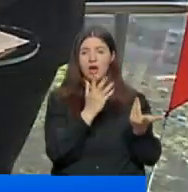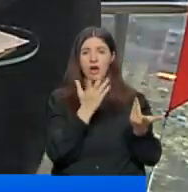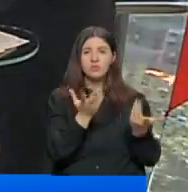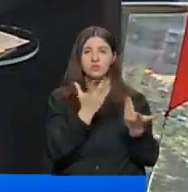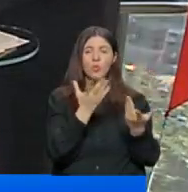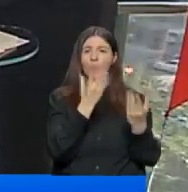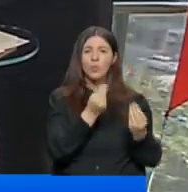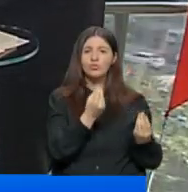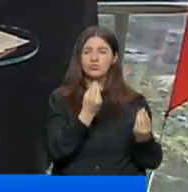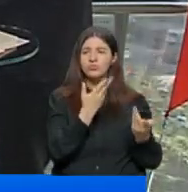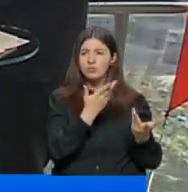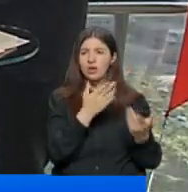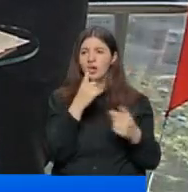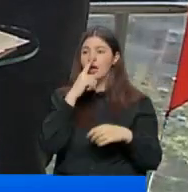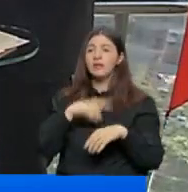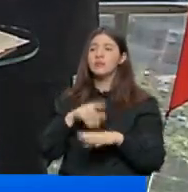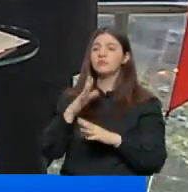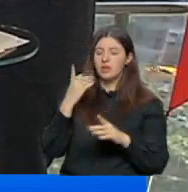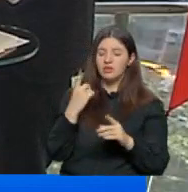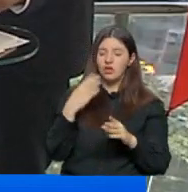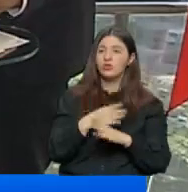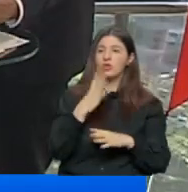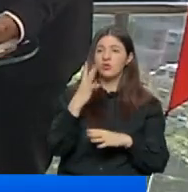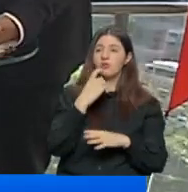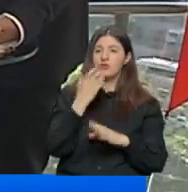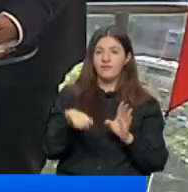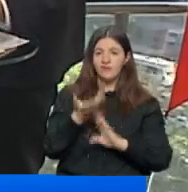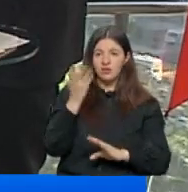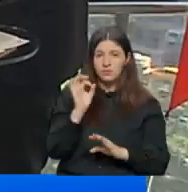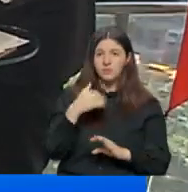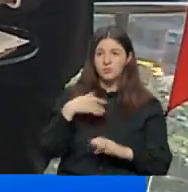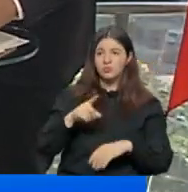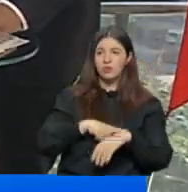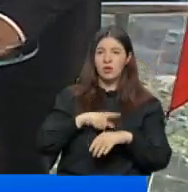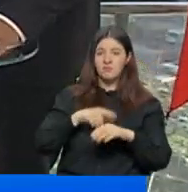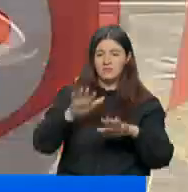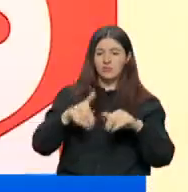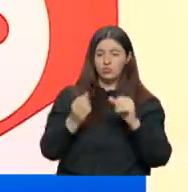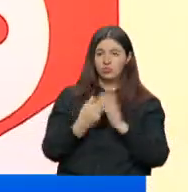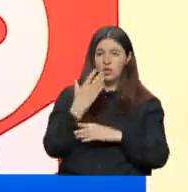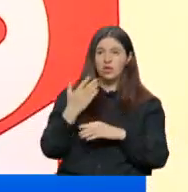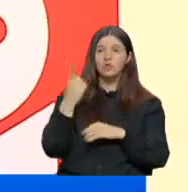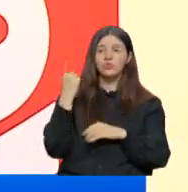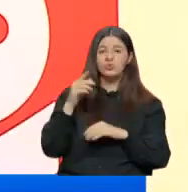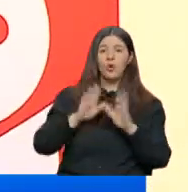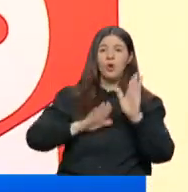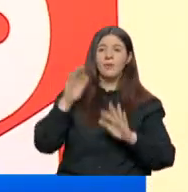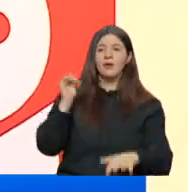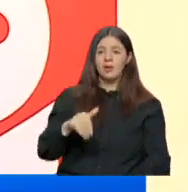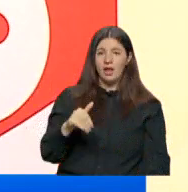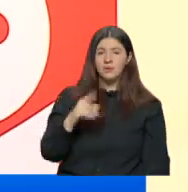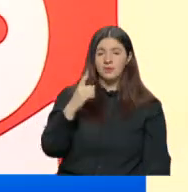mı? Ya inanılmaz bir şey gerçekten. 4 yılı geçti değil mi bizim bu dönem meclis kurulalı. Evet. Dün oylamaya gelen